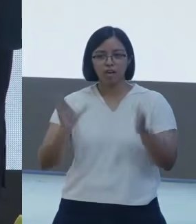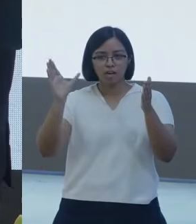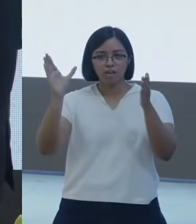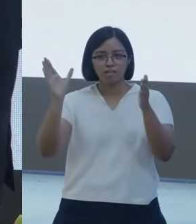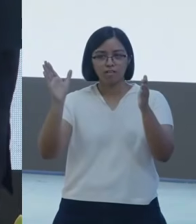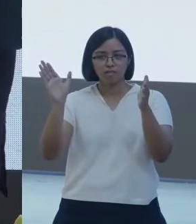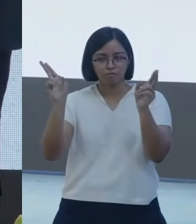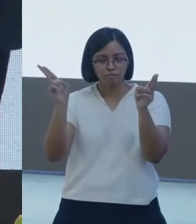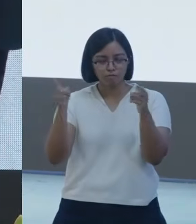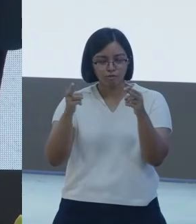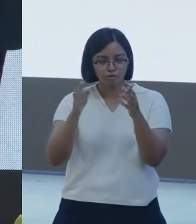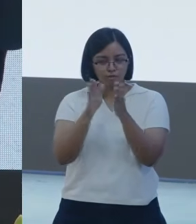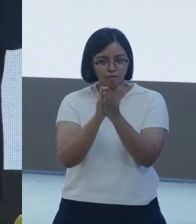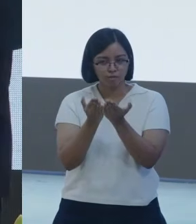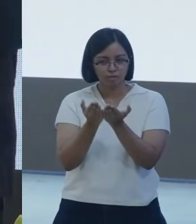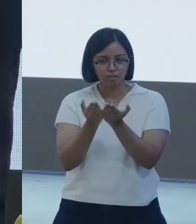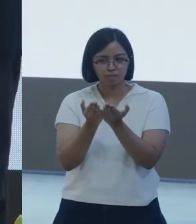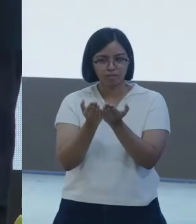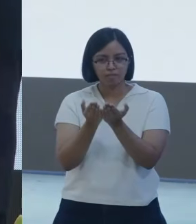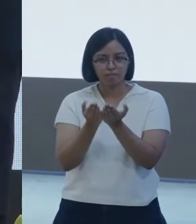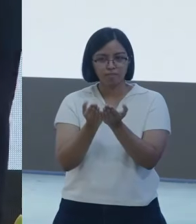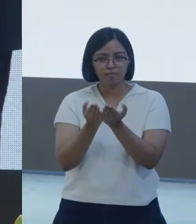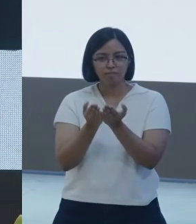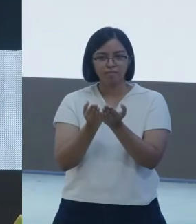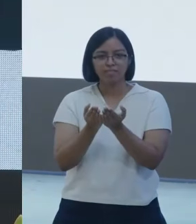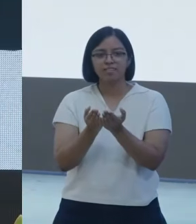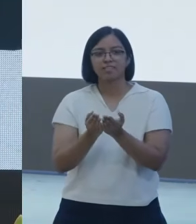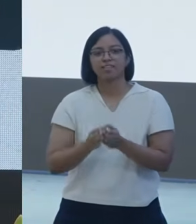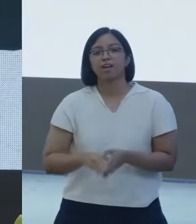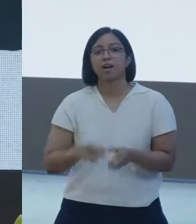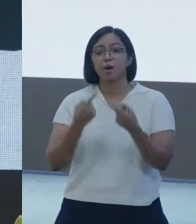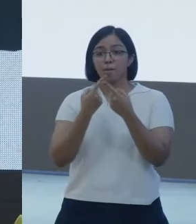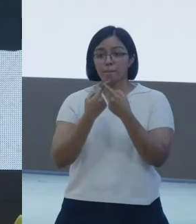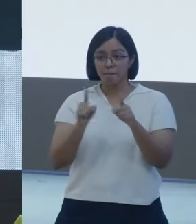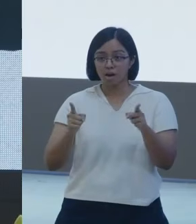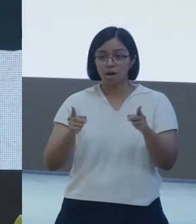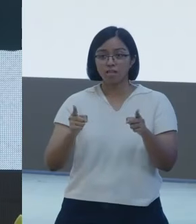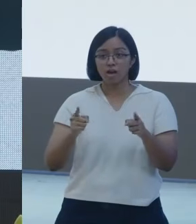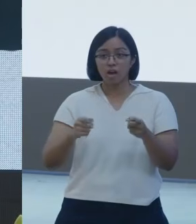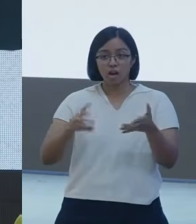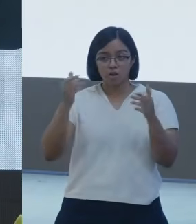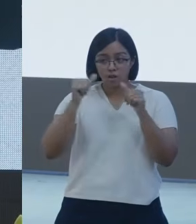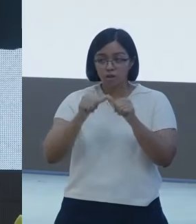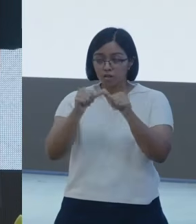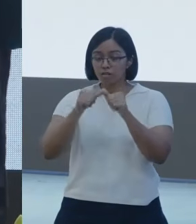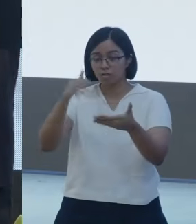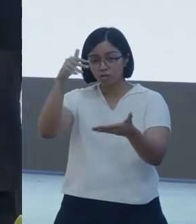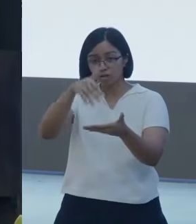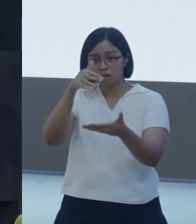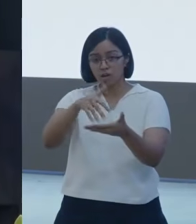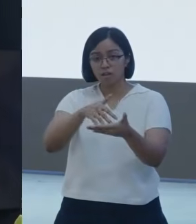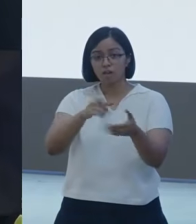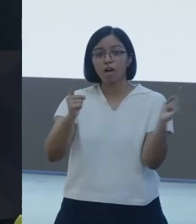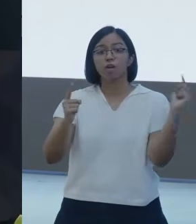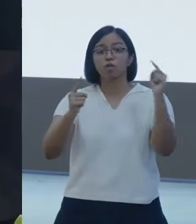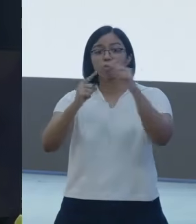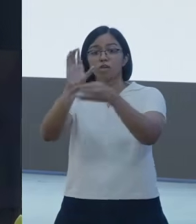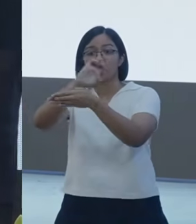ito. Pero aabutin tayo ng hanggang end of November sa pag-aaral nitong